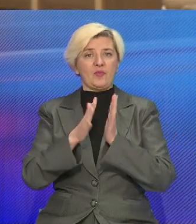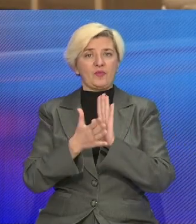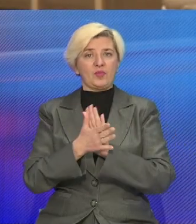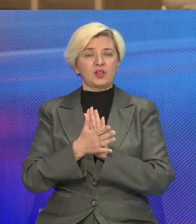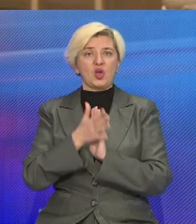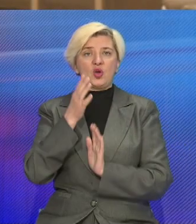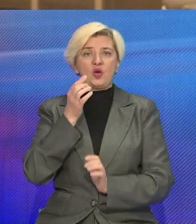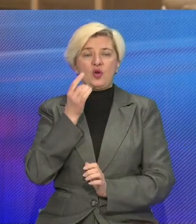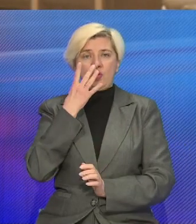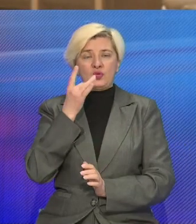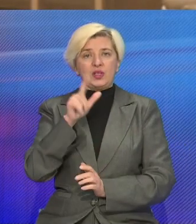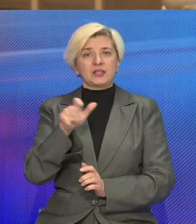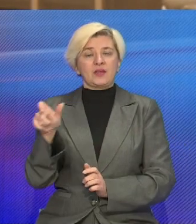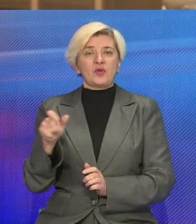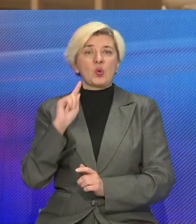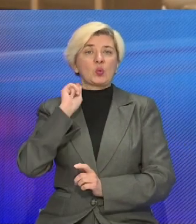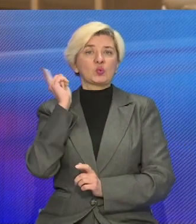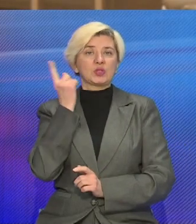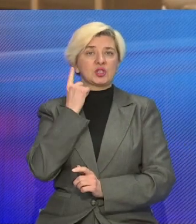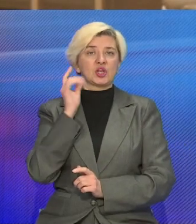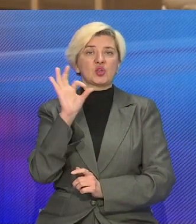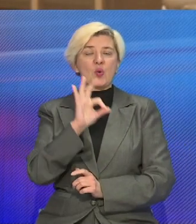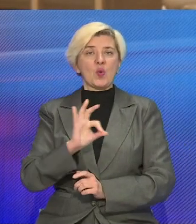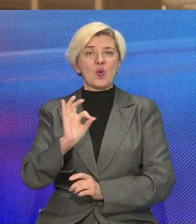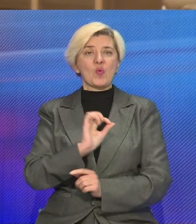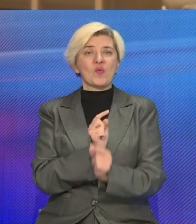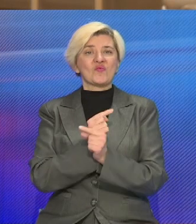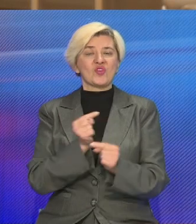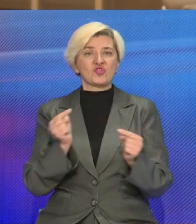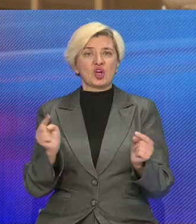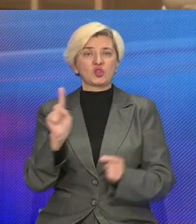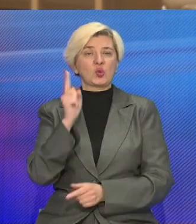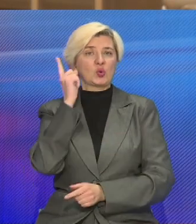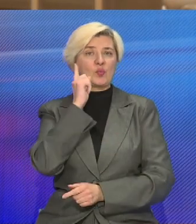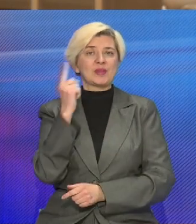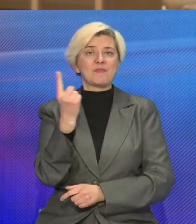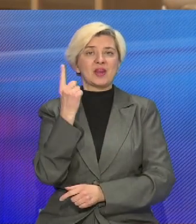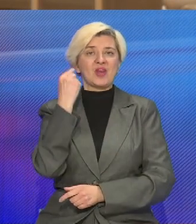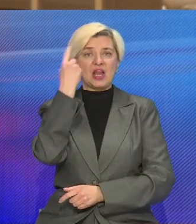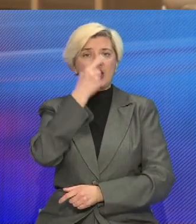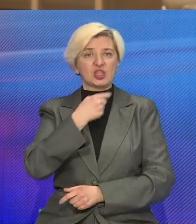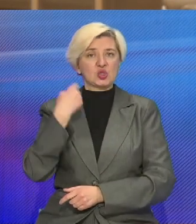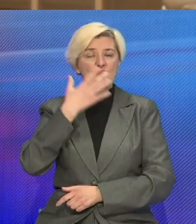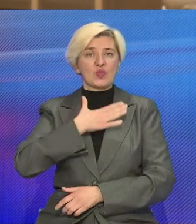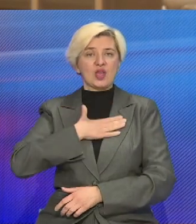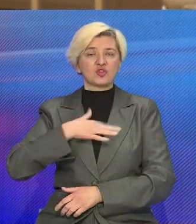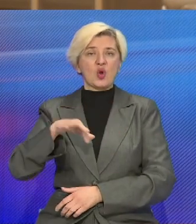Услышать о тех вещах, что думает первое лицо нашей